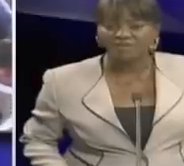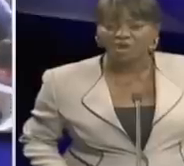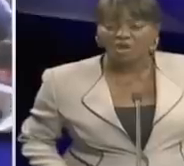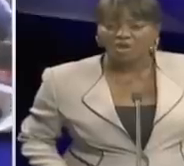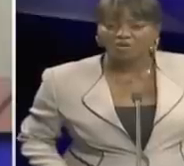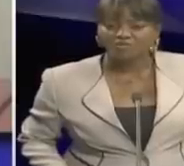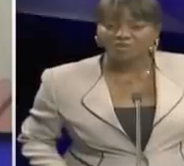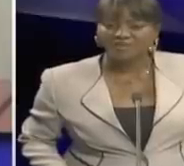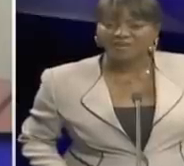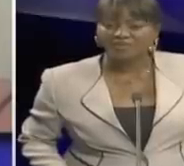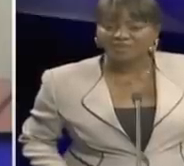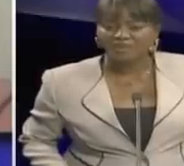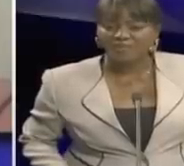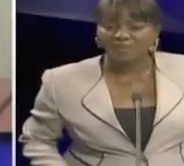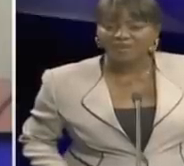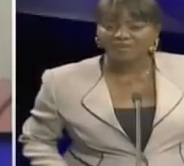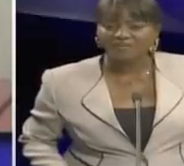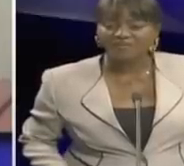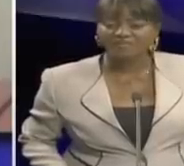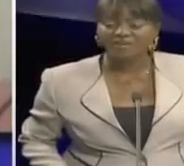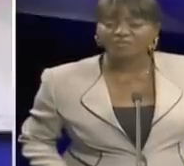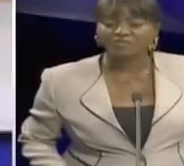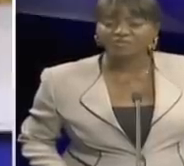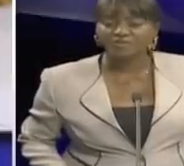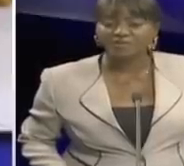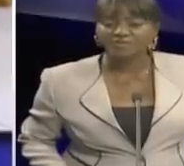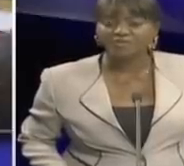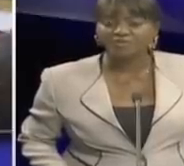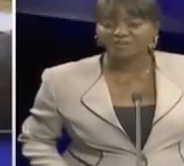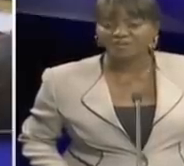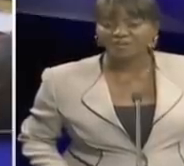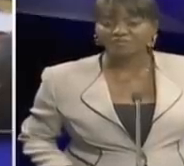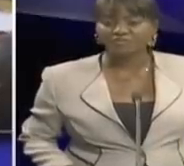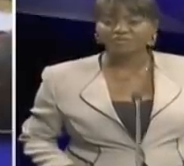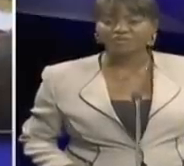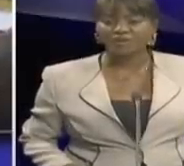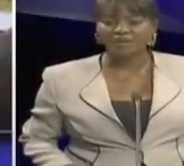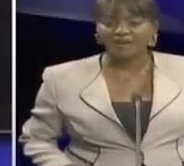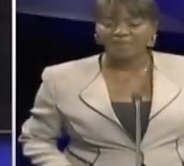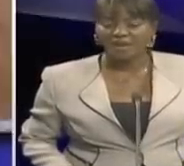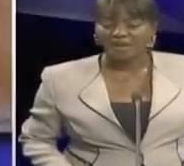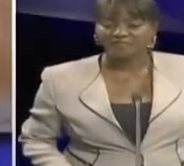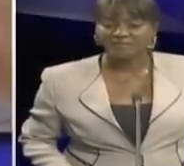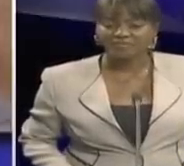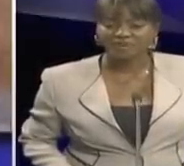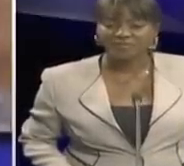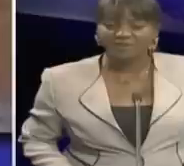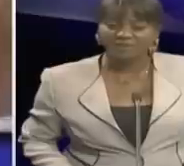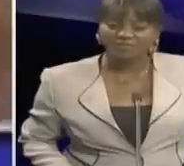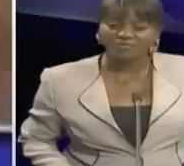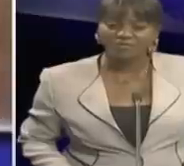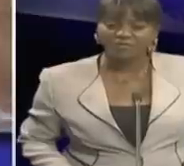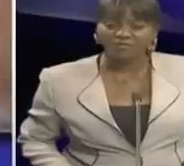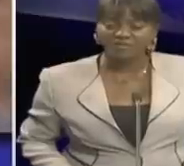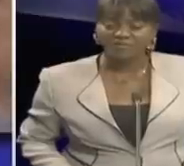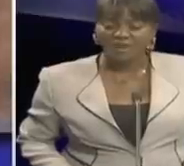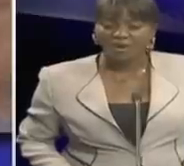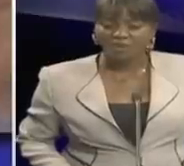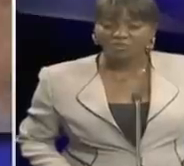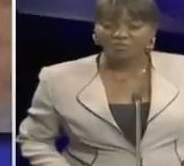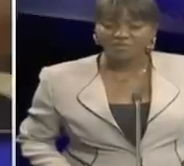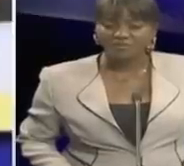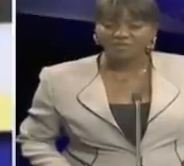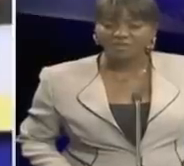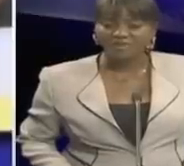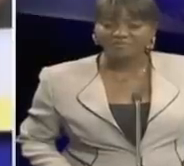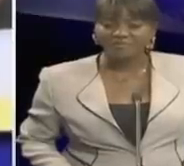2019, soit 45 ans après, la RDC vient de se doter d'une nouvelle convention scolaire. La signature est intervenue ce vendredi entre